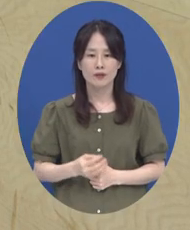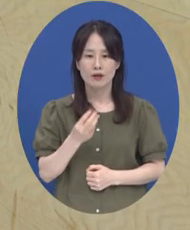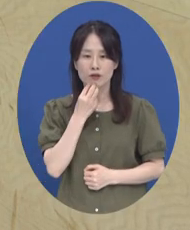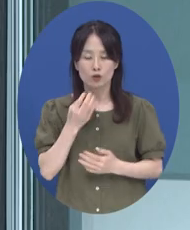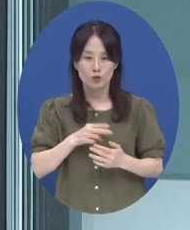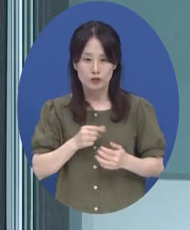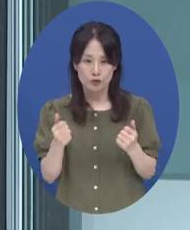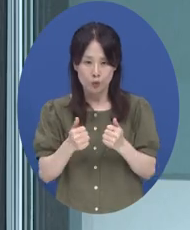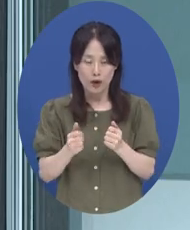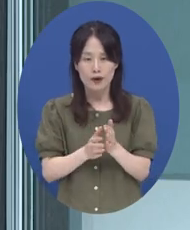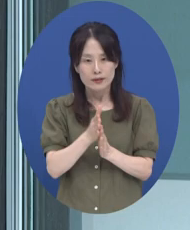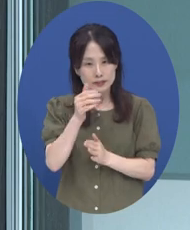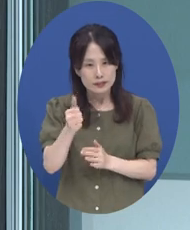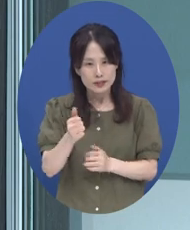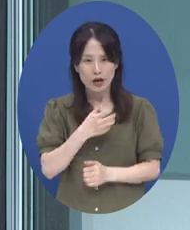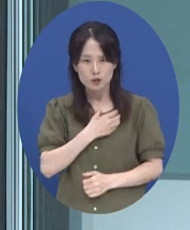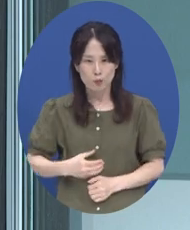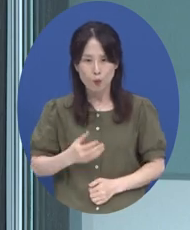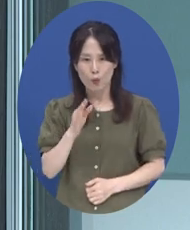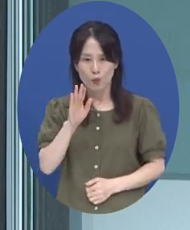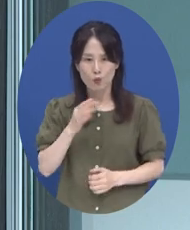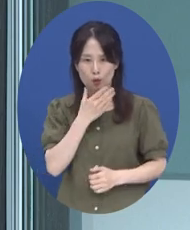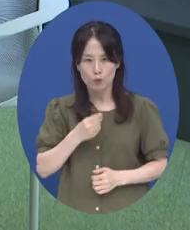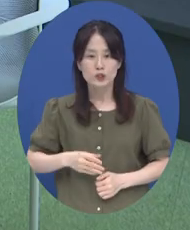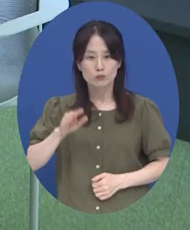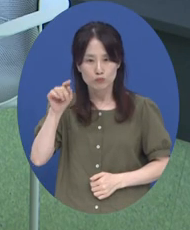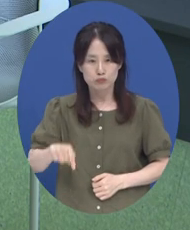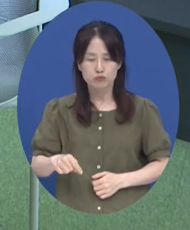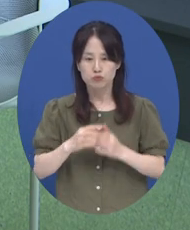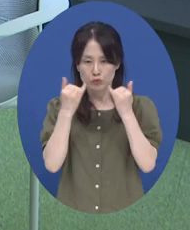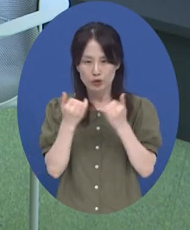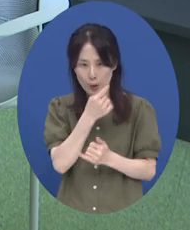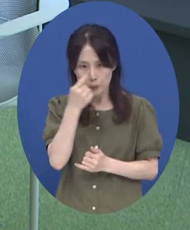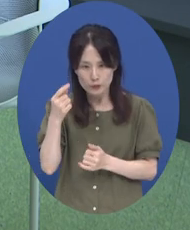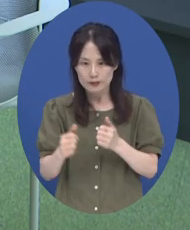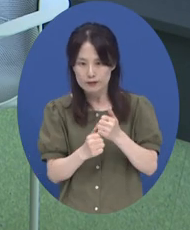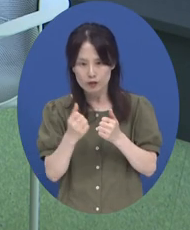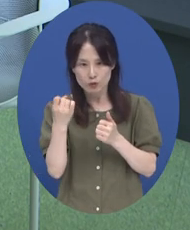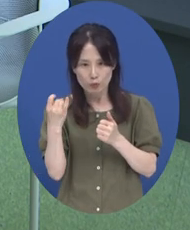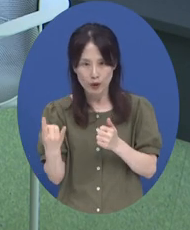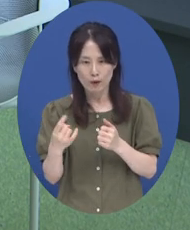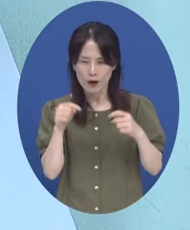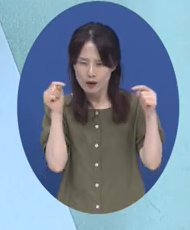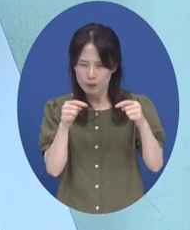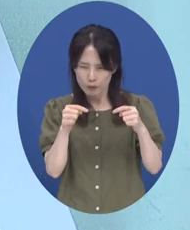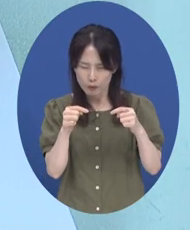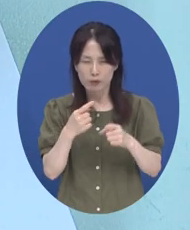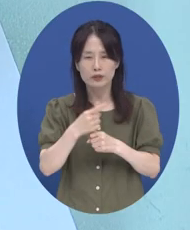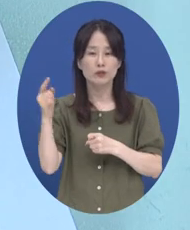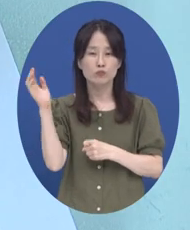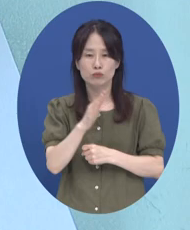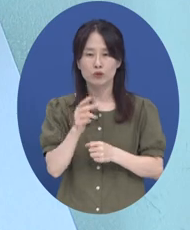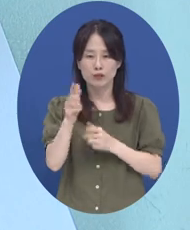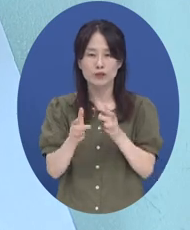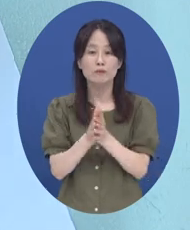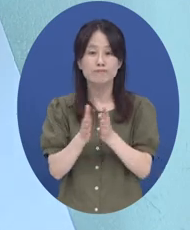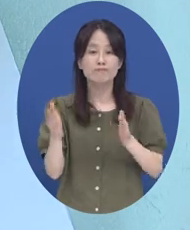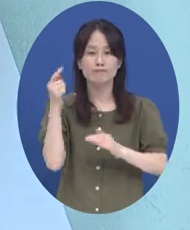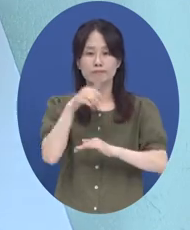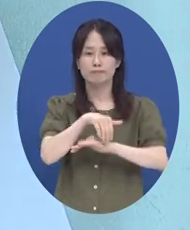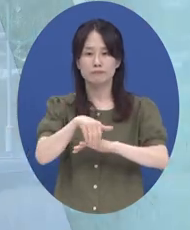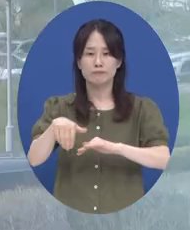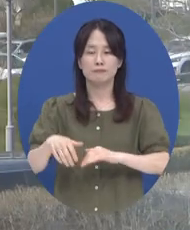와 시장 군수 보건복지부 사회보장 심의위원회 등과 협의를 거쳐 내년부터 사업을 시작할